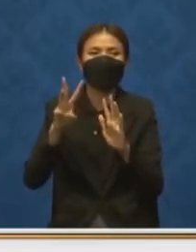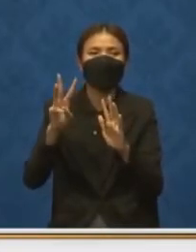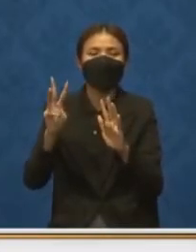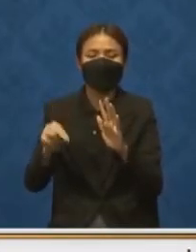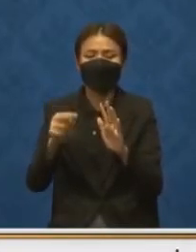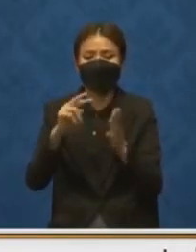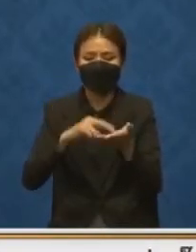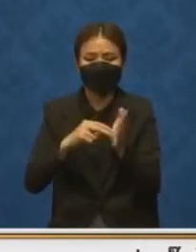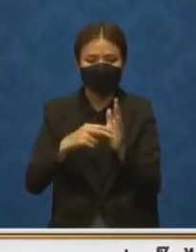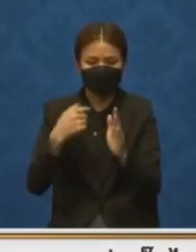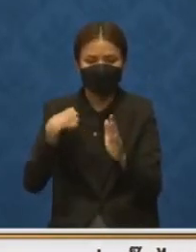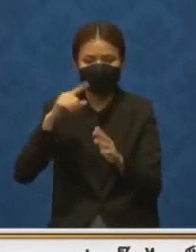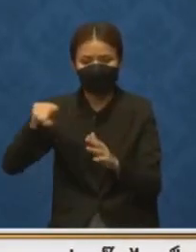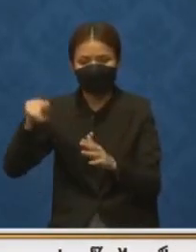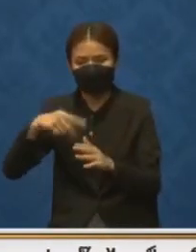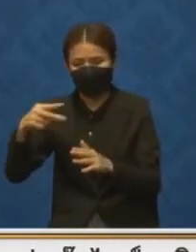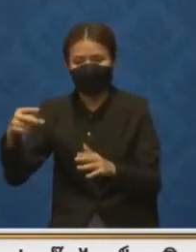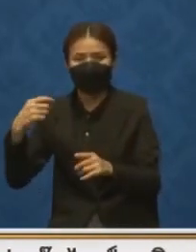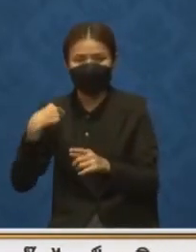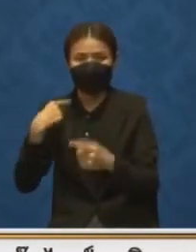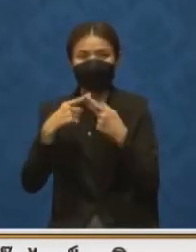าม แต่ข้อมูลนคอ Data